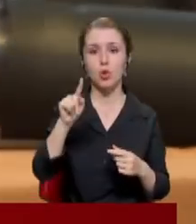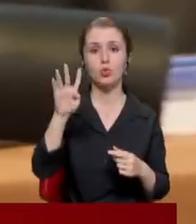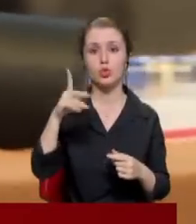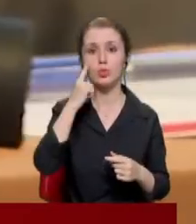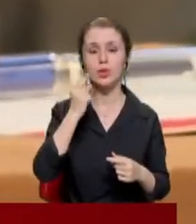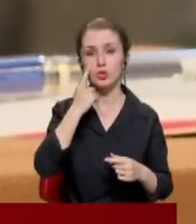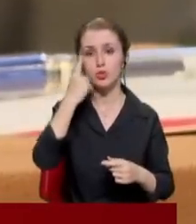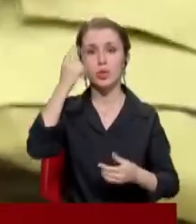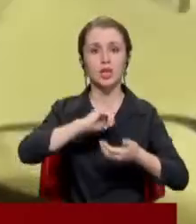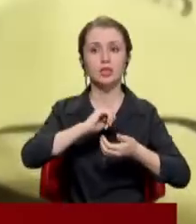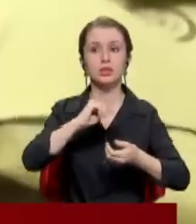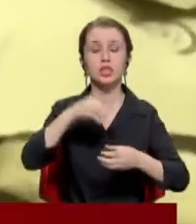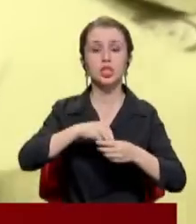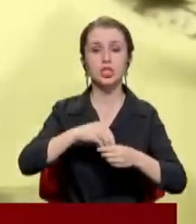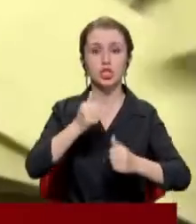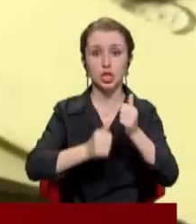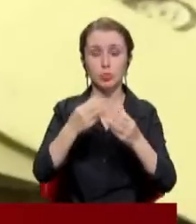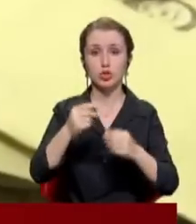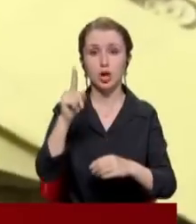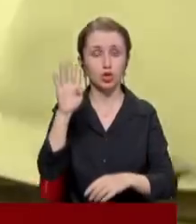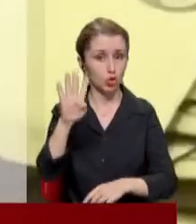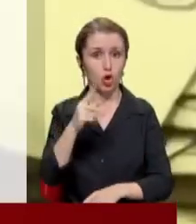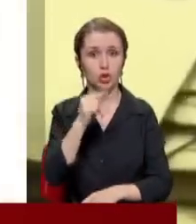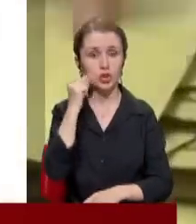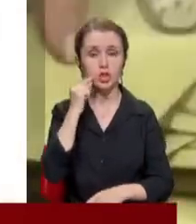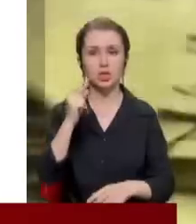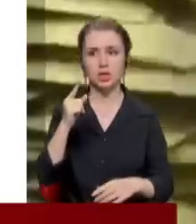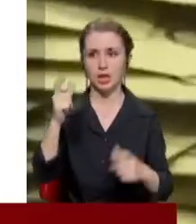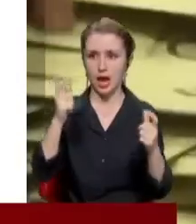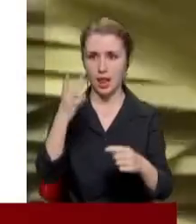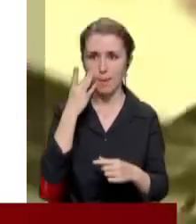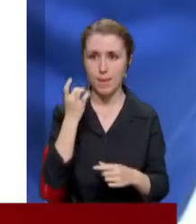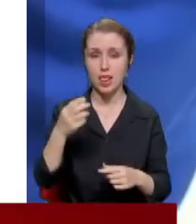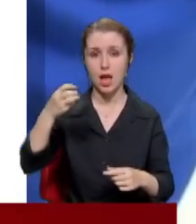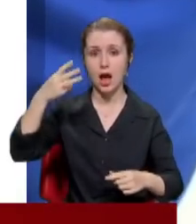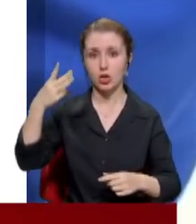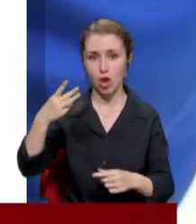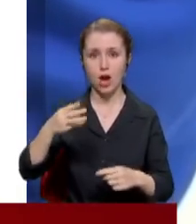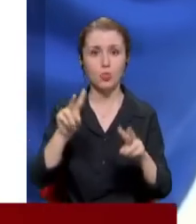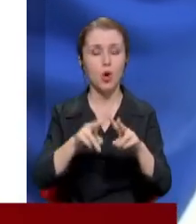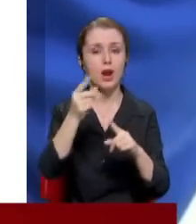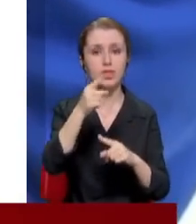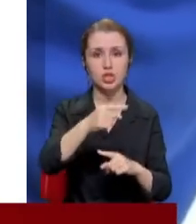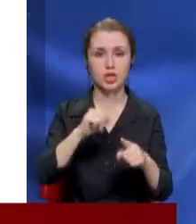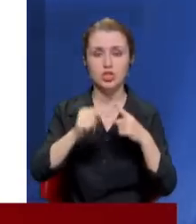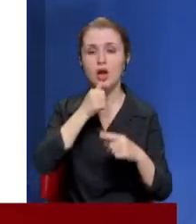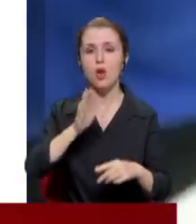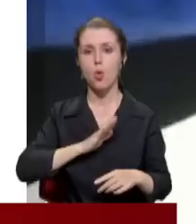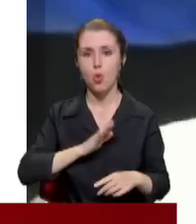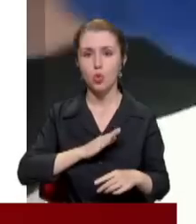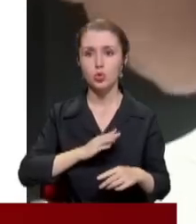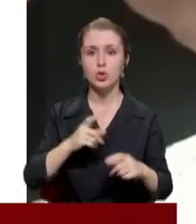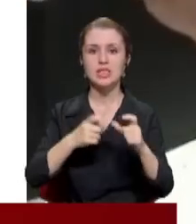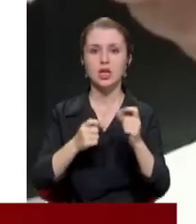Mayıs'ta Cumhurbaşkanlığı için yarışacak 4 adayın pusuladaki yerleri belli oldu. Recep Tayyip Erdoğan, Muharrem İnce, Kemal Kılıçdaroğlu